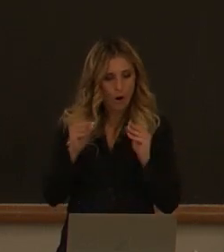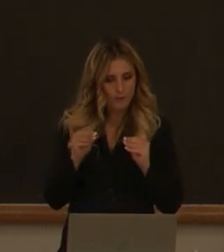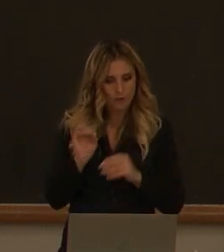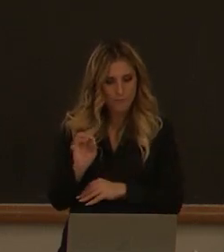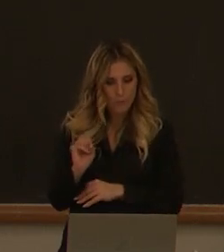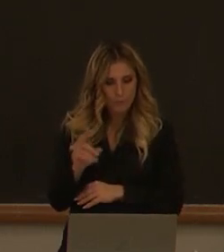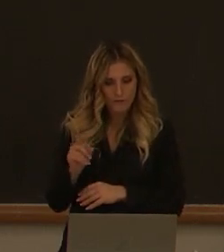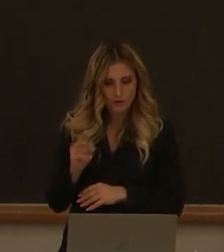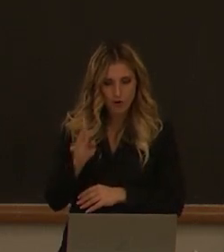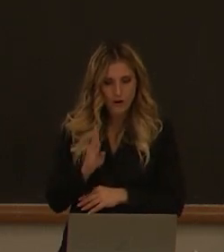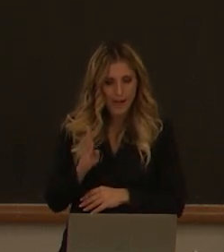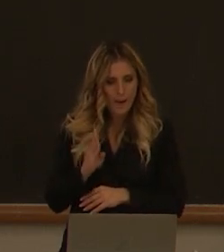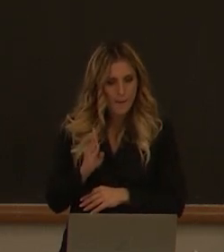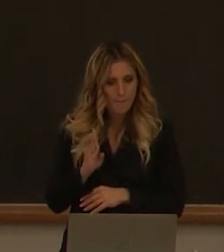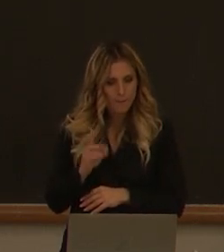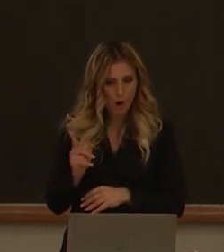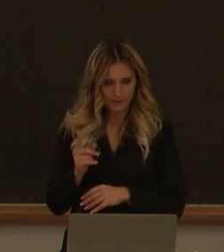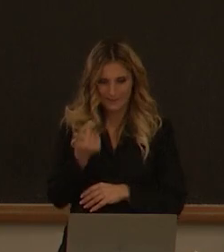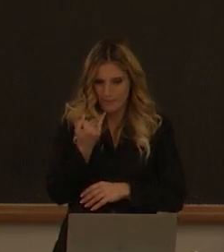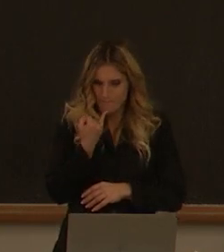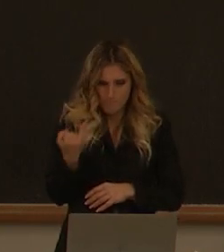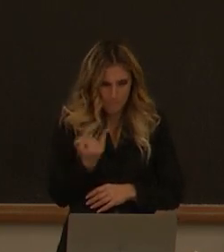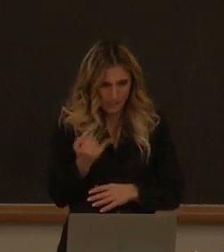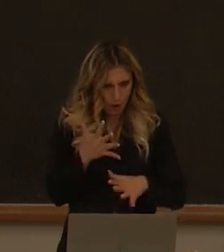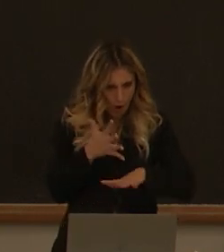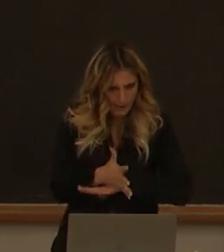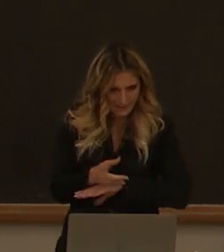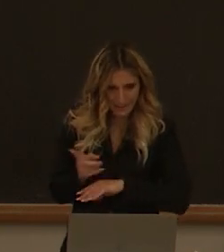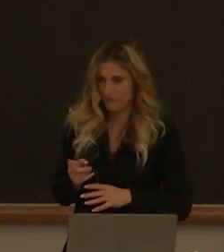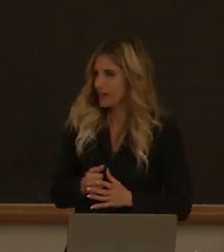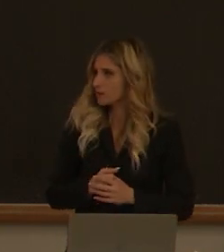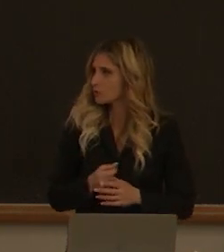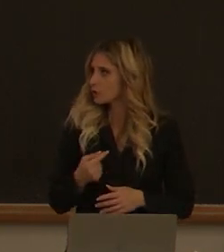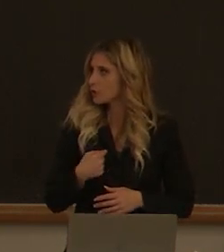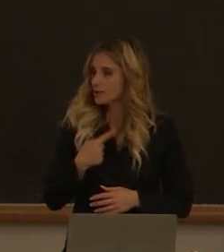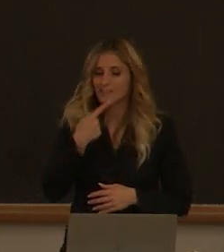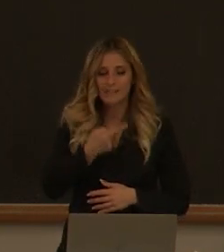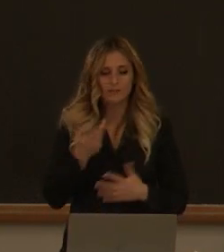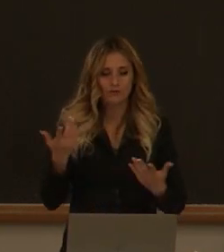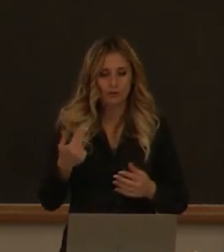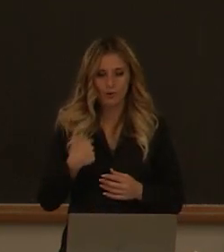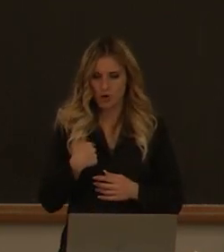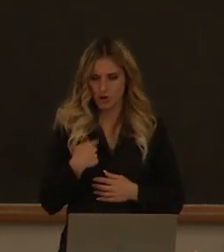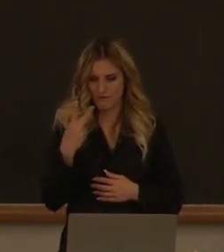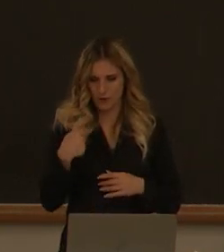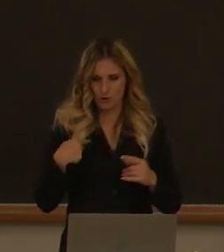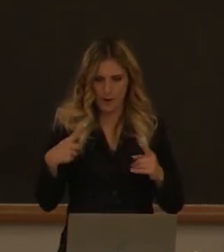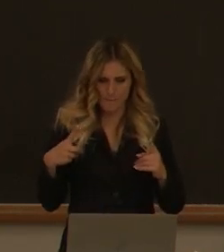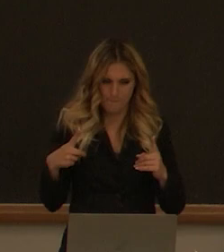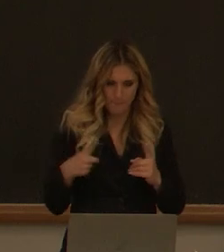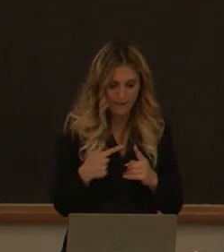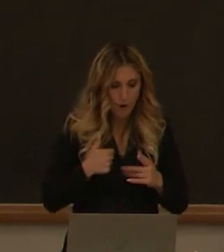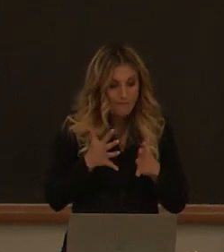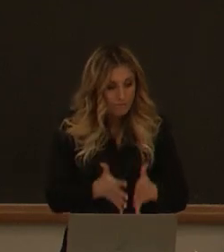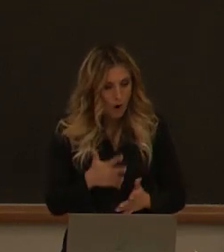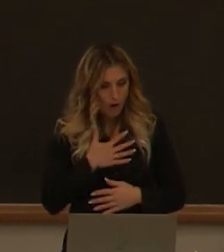Biondi, facciamo un piccolo intervento. Prego, professore. Allora, diciamo che io sarò brevissimo, ma non per mia volontà,